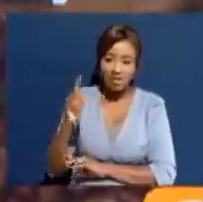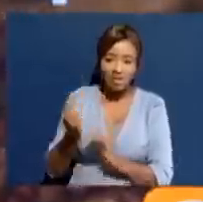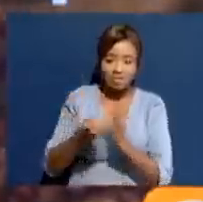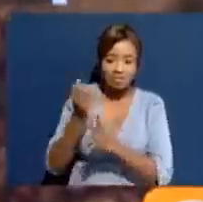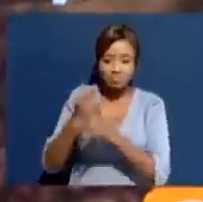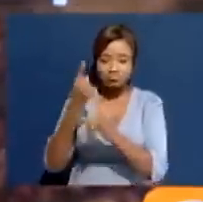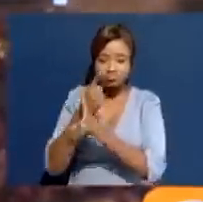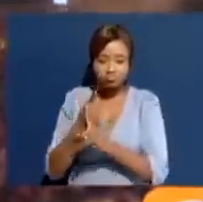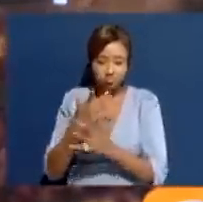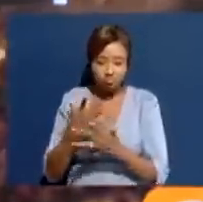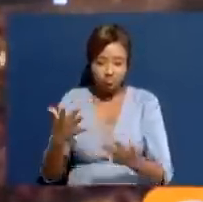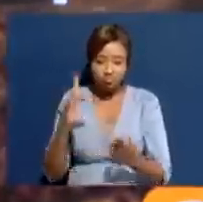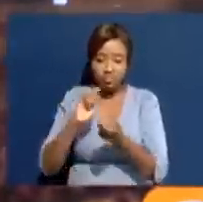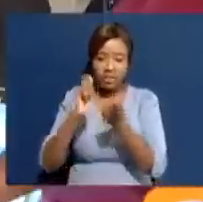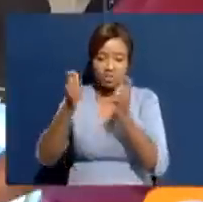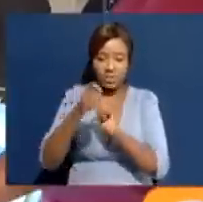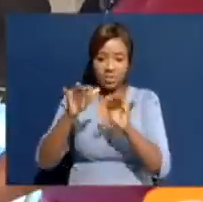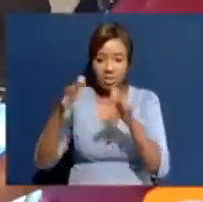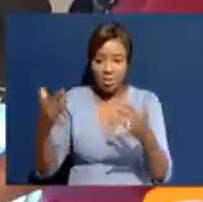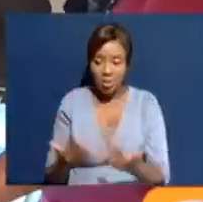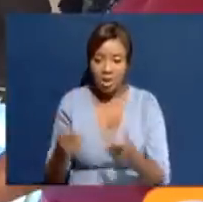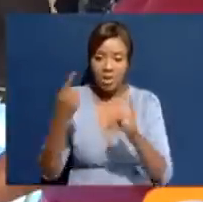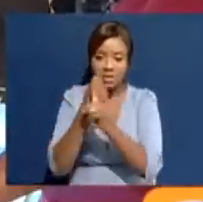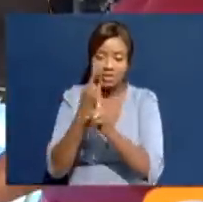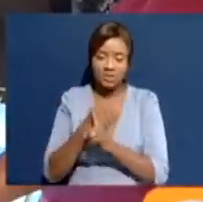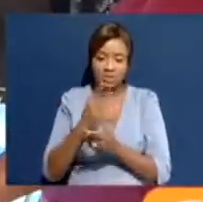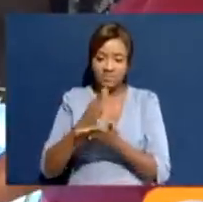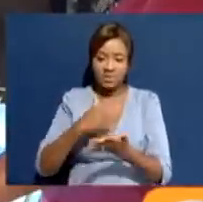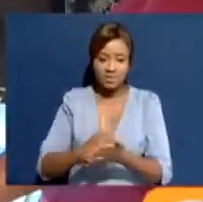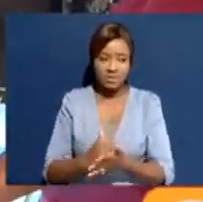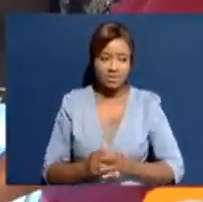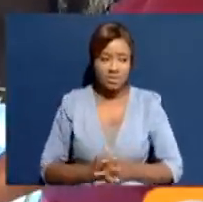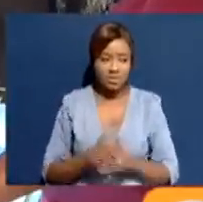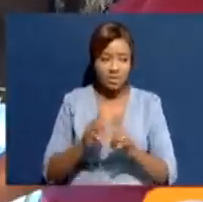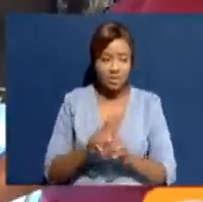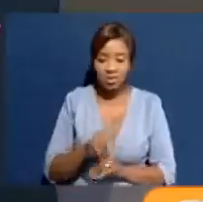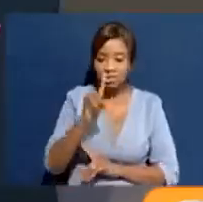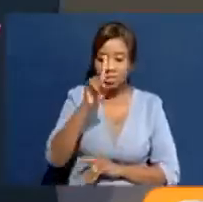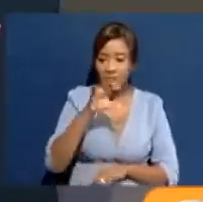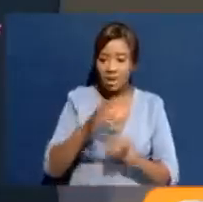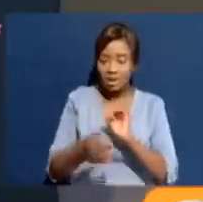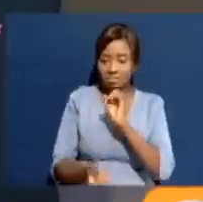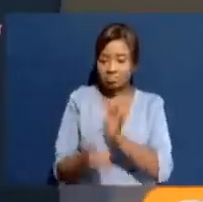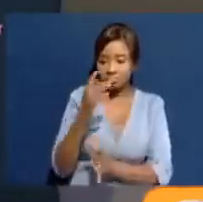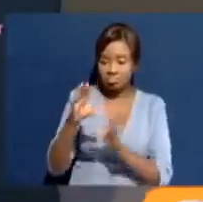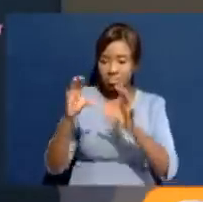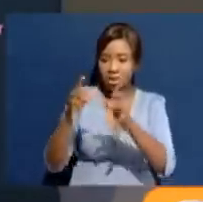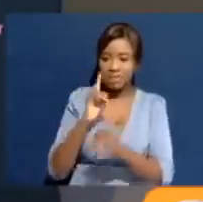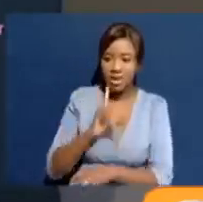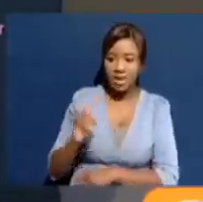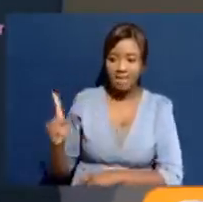mapya yaliyobadilisha dunia katika nyanja mbalimbali. Moja ikiwa ni uvumbuzi wa kampuni ya Redefine